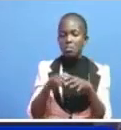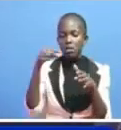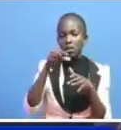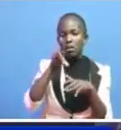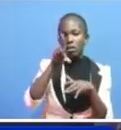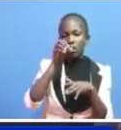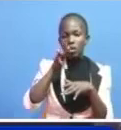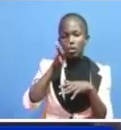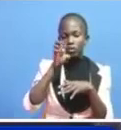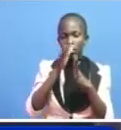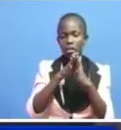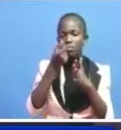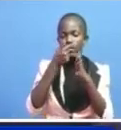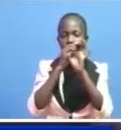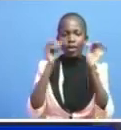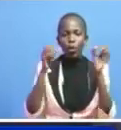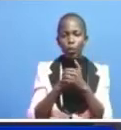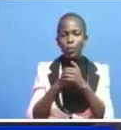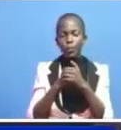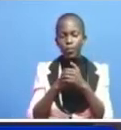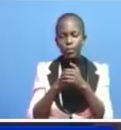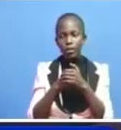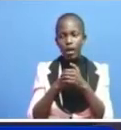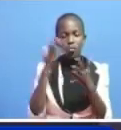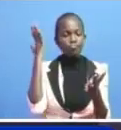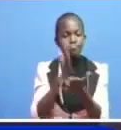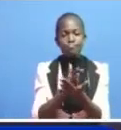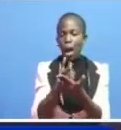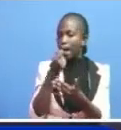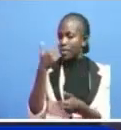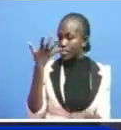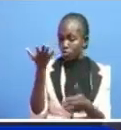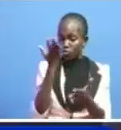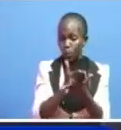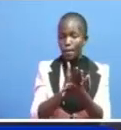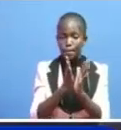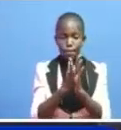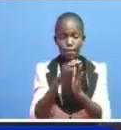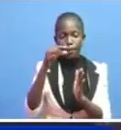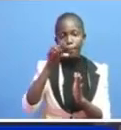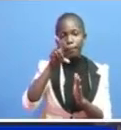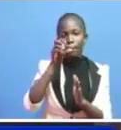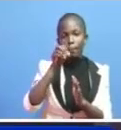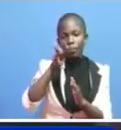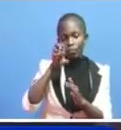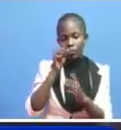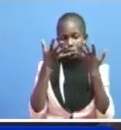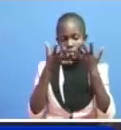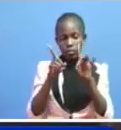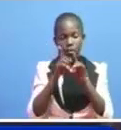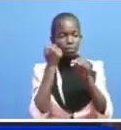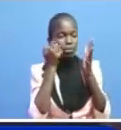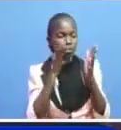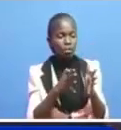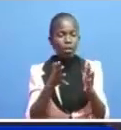na kuinda awa, onapana ndo yiko. Tuenda uthibitisha ndawa, isu siyepo, na gloves siyepo, na wawu,